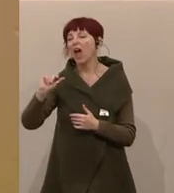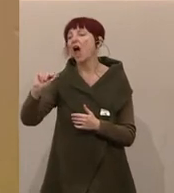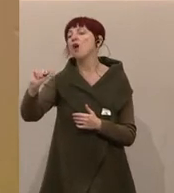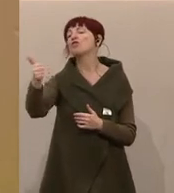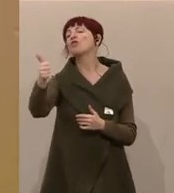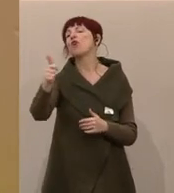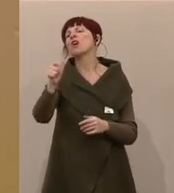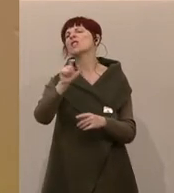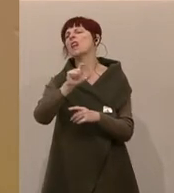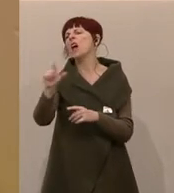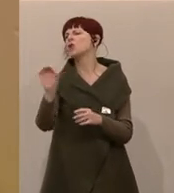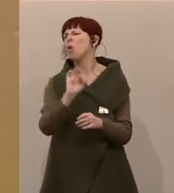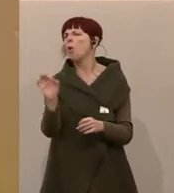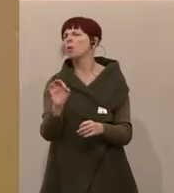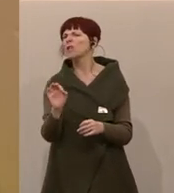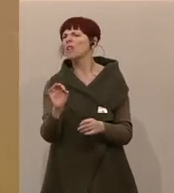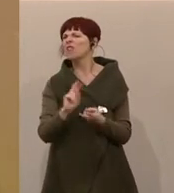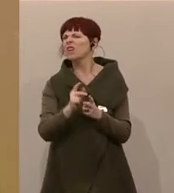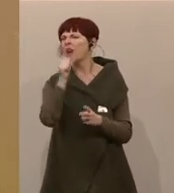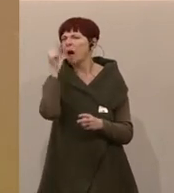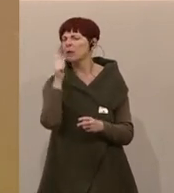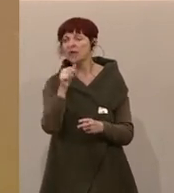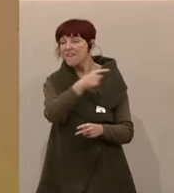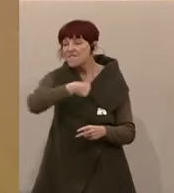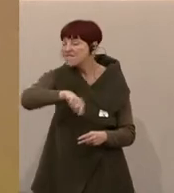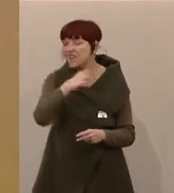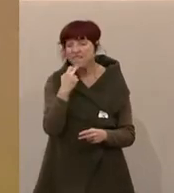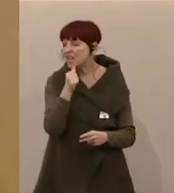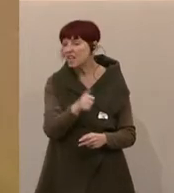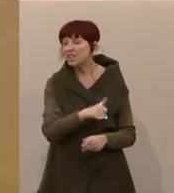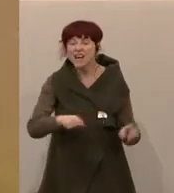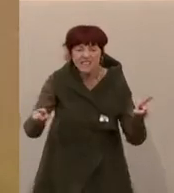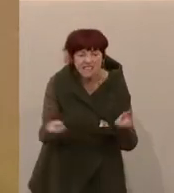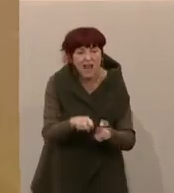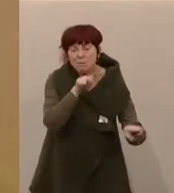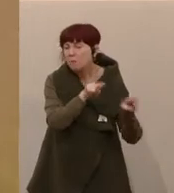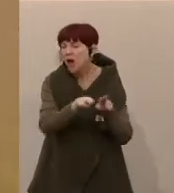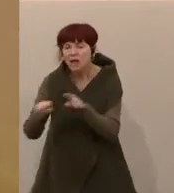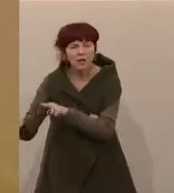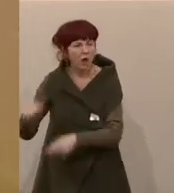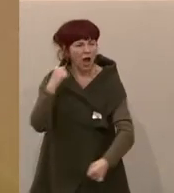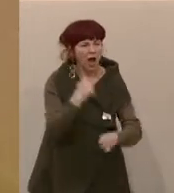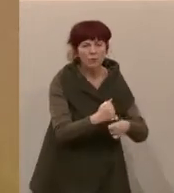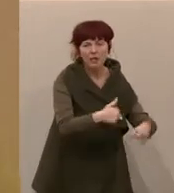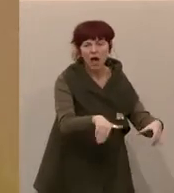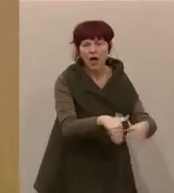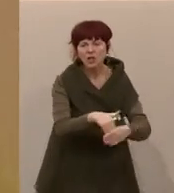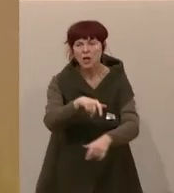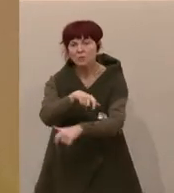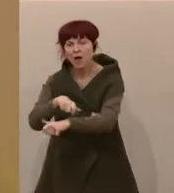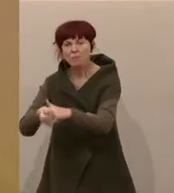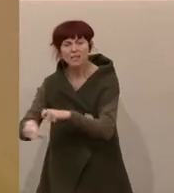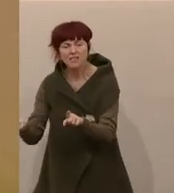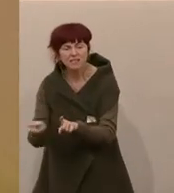First Class, oder wie er es genannt hat. Aber genau das wollen wir nicht, Kolleginnen. Wir wollen dieselbe Behandlung haben für Arbeiter, für Angestellte, für Beamten,